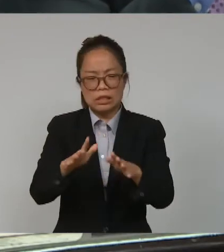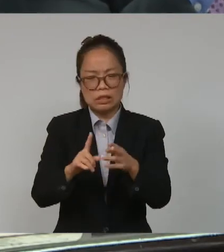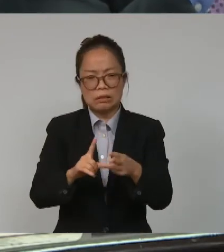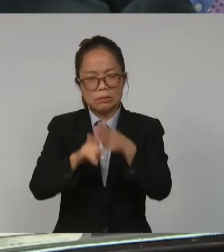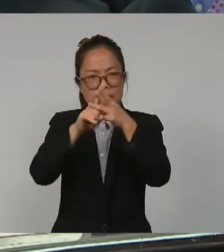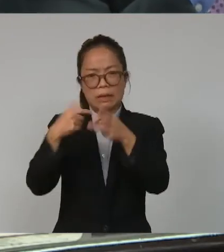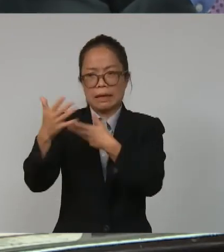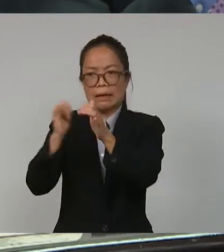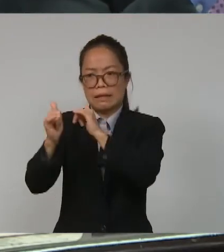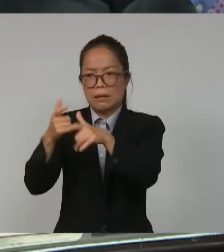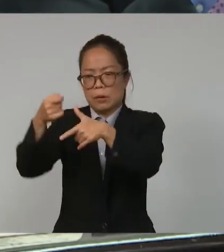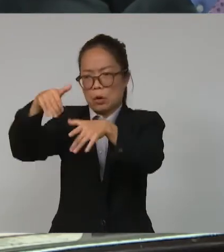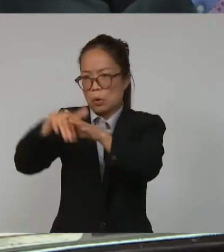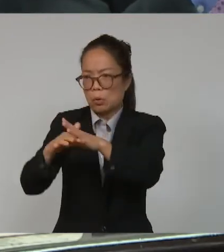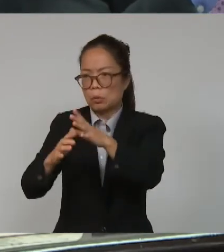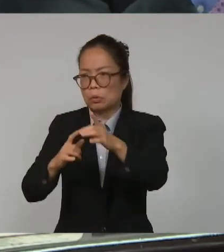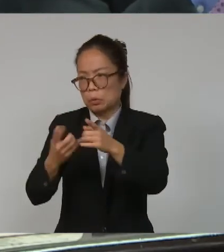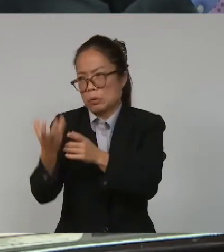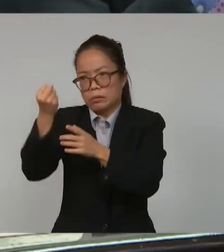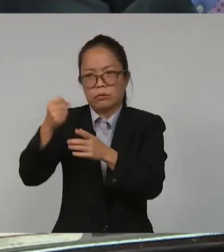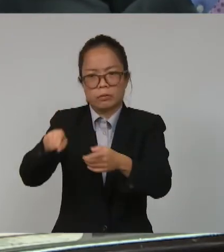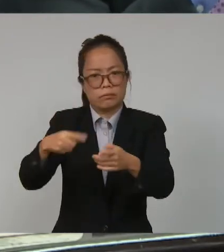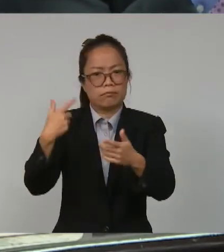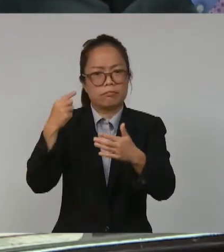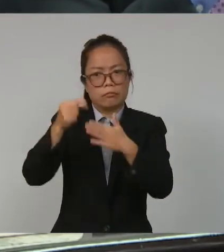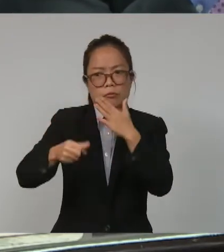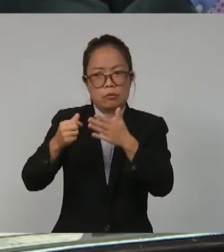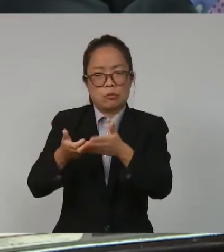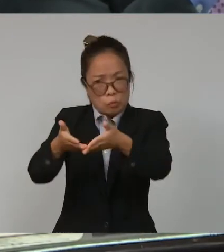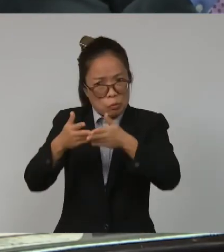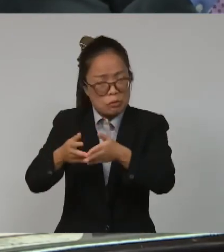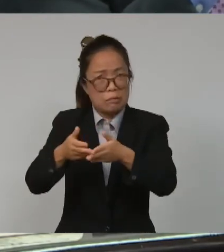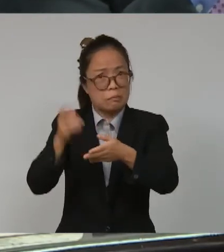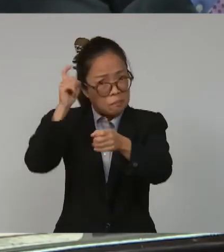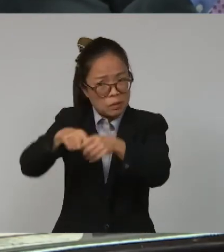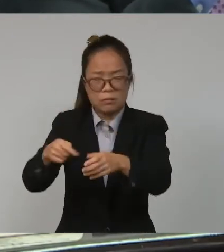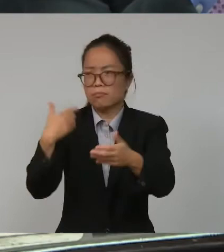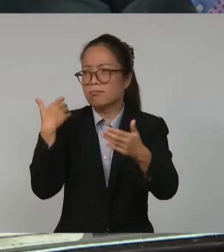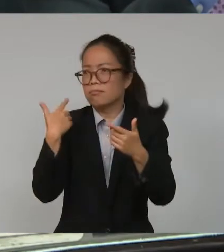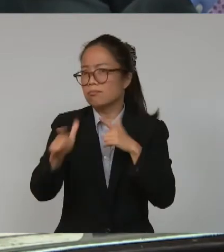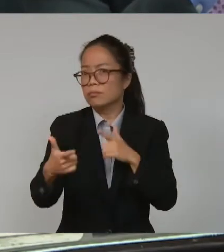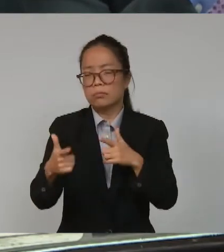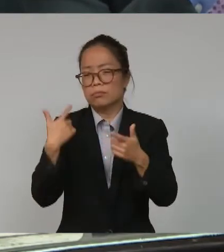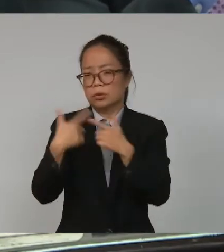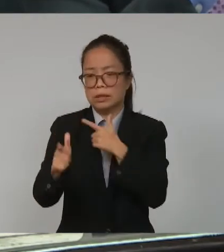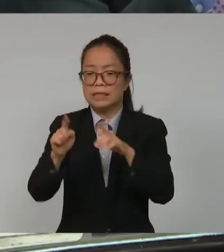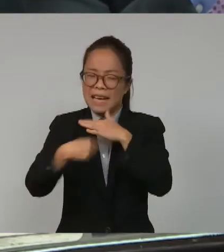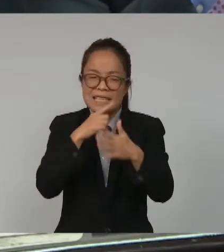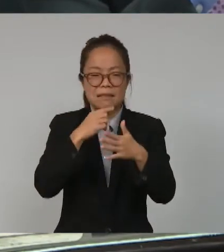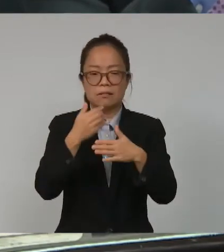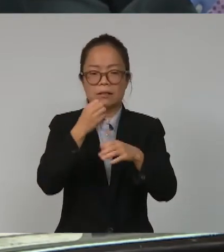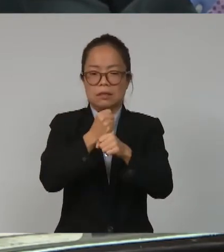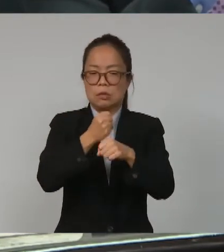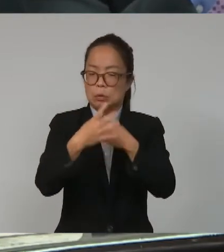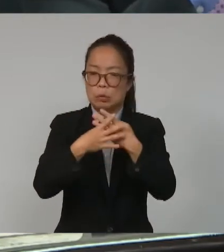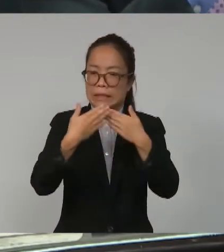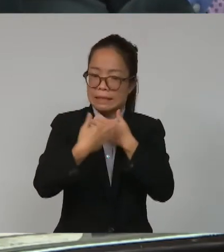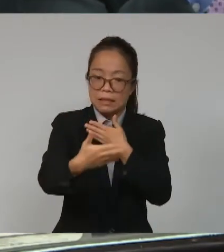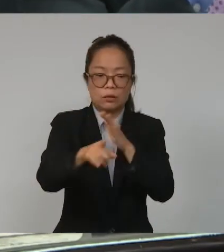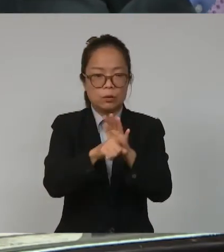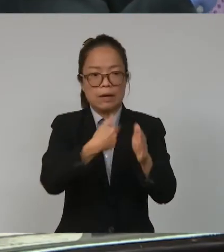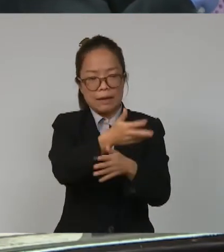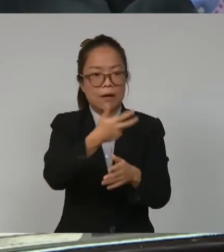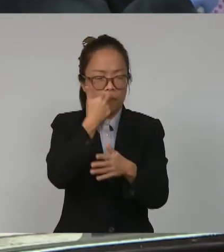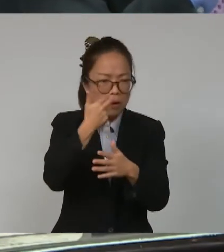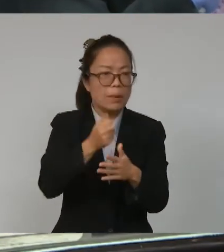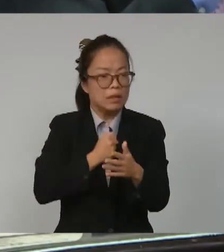给人民公投的权利的一个最重要的目的，它只是一个在程序上方便我们来认知